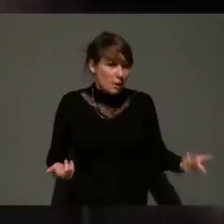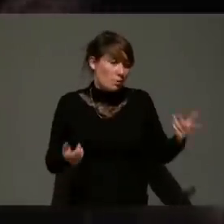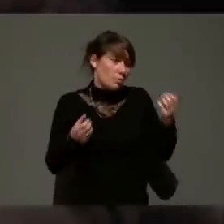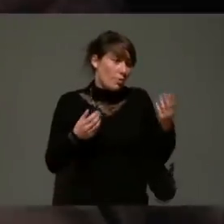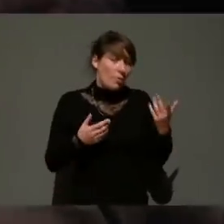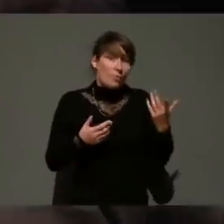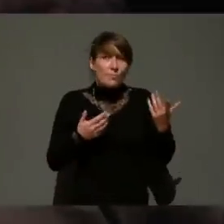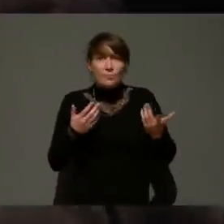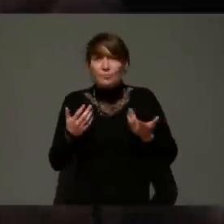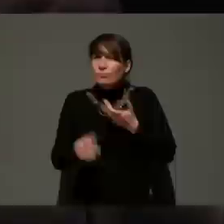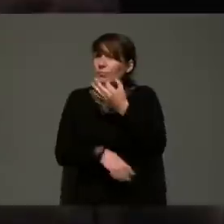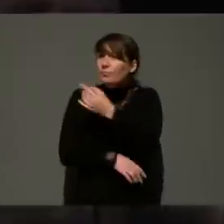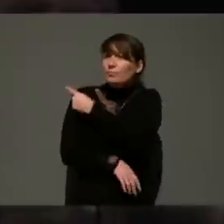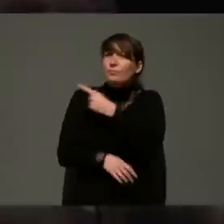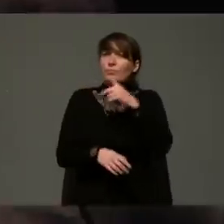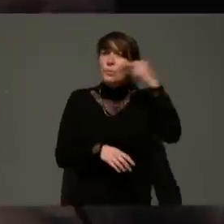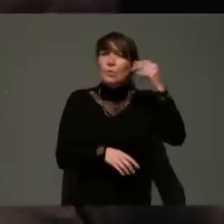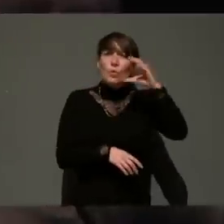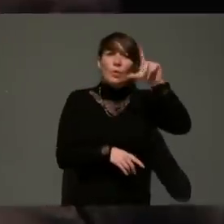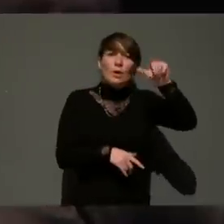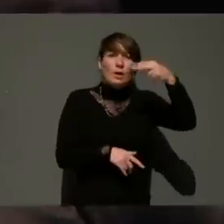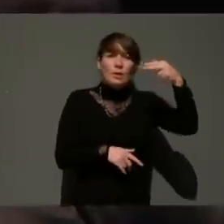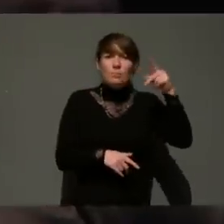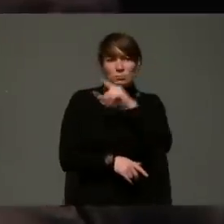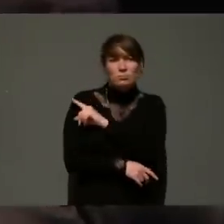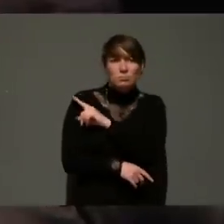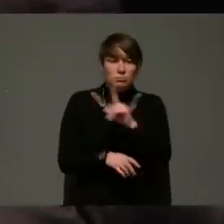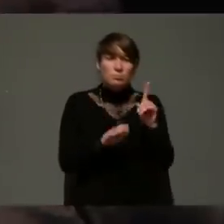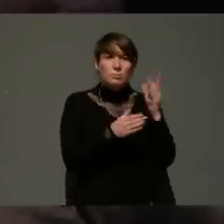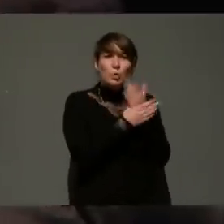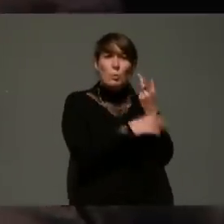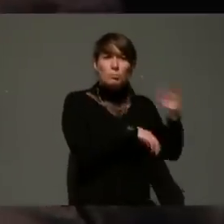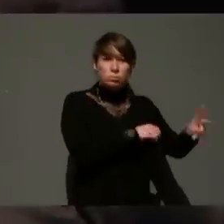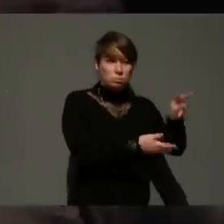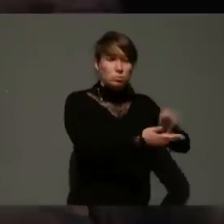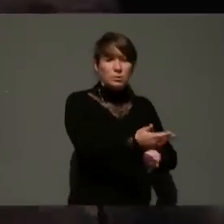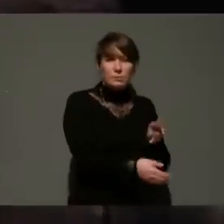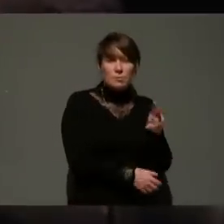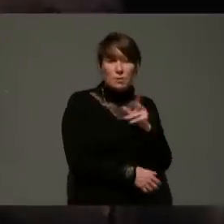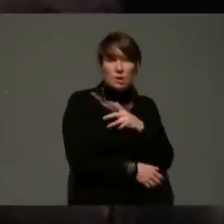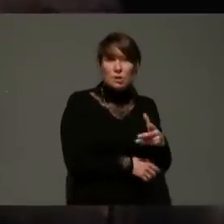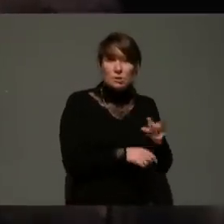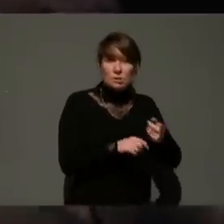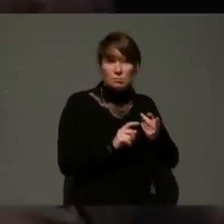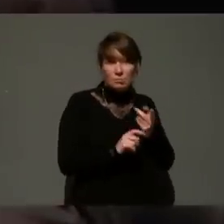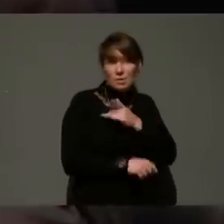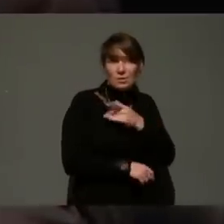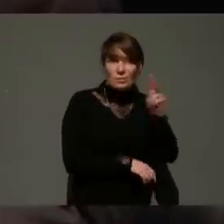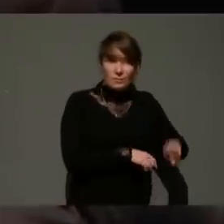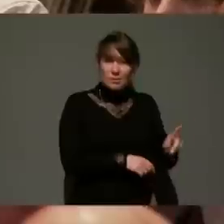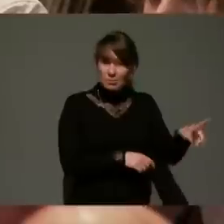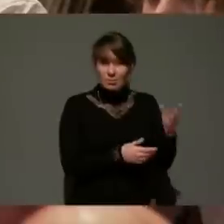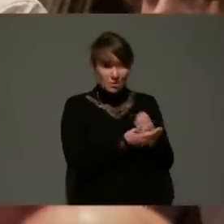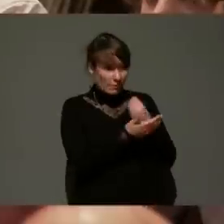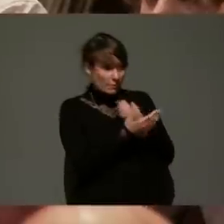J'ai cité tout à l'heure Étienne Klein. Allez lire quelques-uns de ses documents. Ils sont vraiment très, très brillants. Il exprime très, très bien